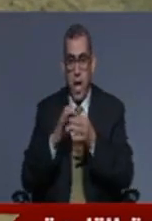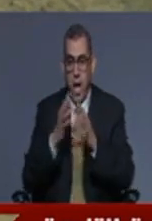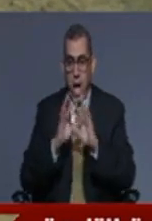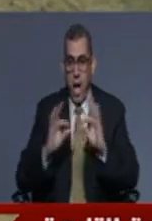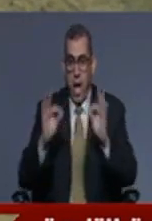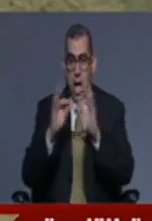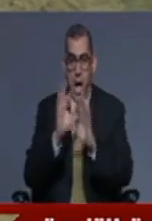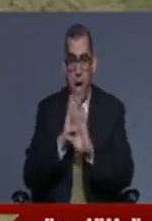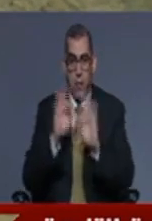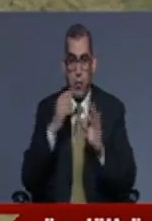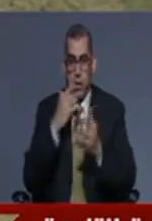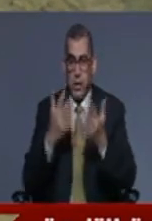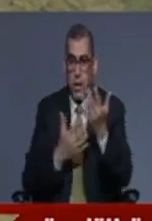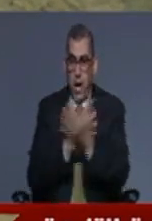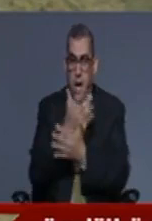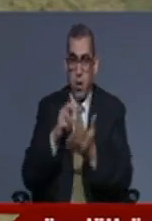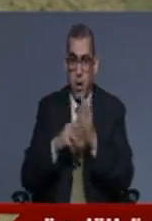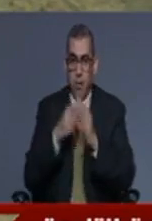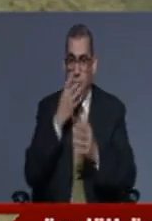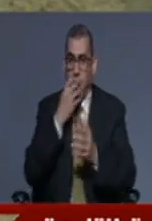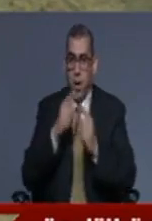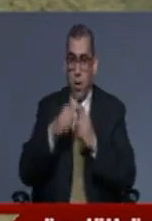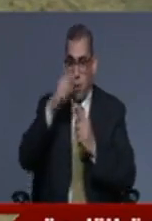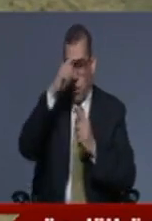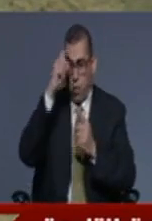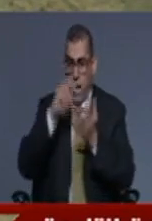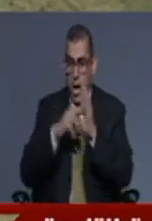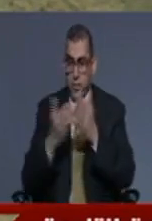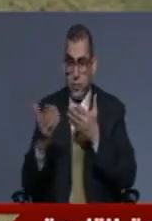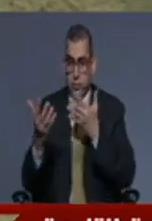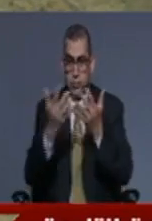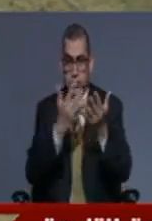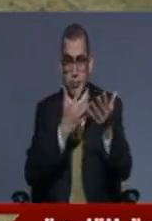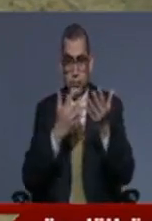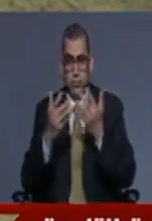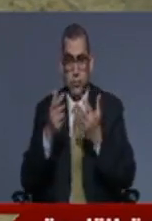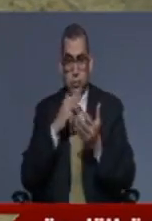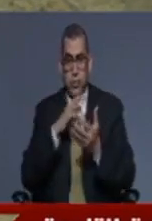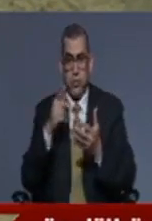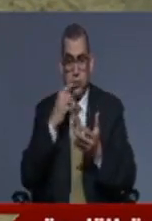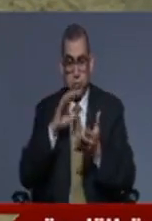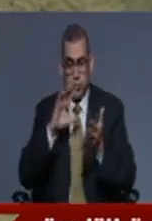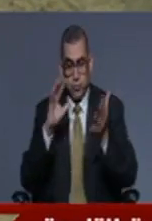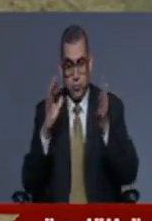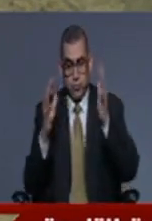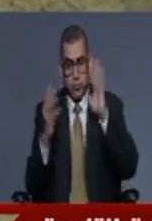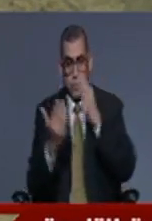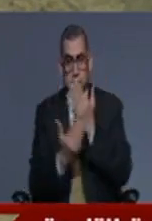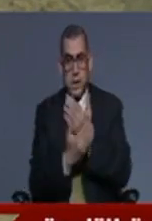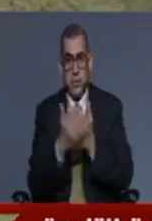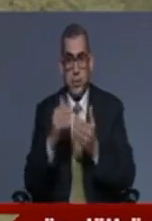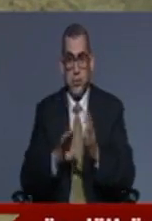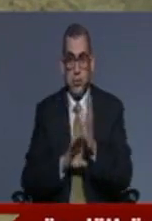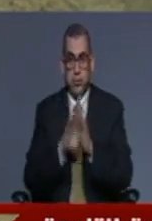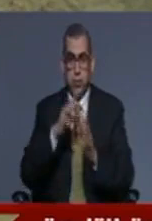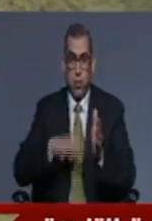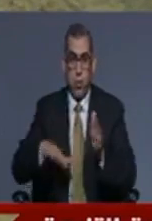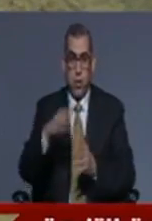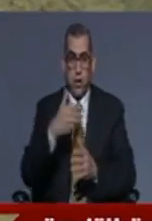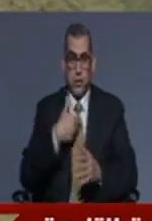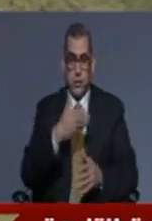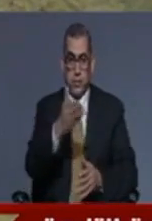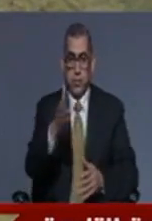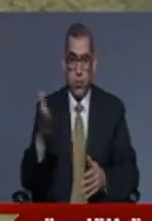والتجارة والتغير المناخي، كان يعد تحولا كبيرا لنا جميعا. إن